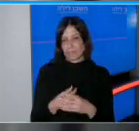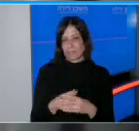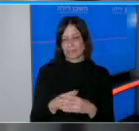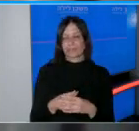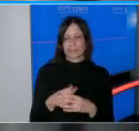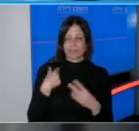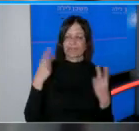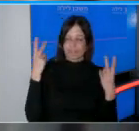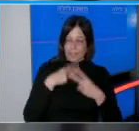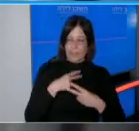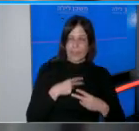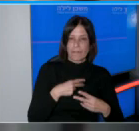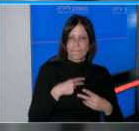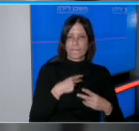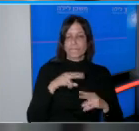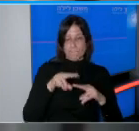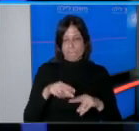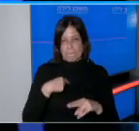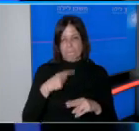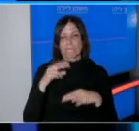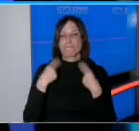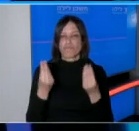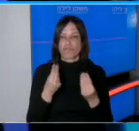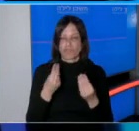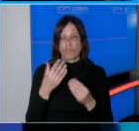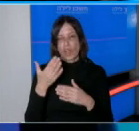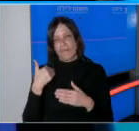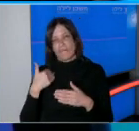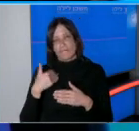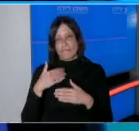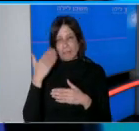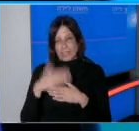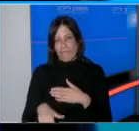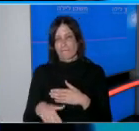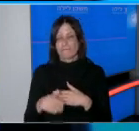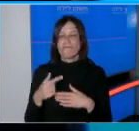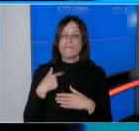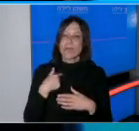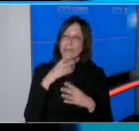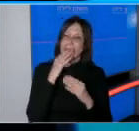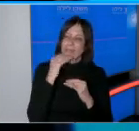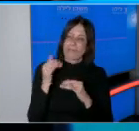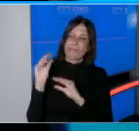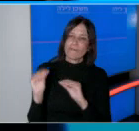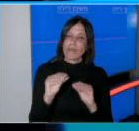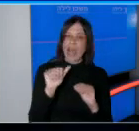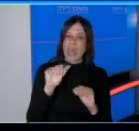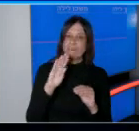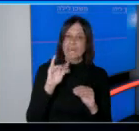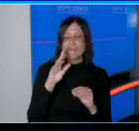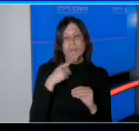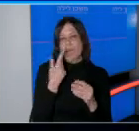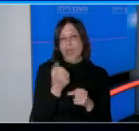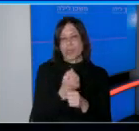מבין. תישאר איתי רגע, אירן, אני רוצה לחזור אליך לעוד משהו לקראת סיכום. אביב, תשמע, אני ואתה מדברים תמיד על הווייס. מה אנחנו עושים